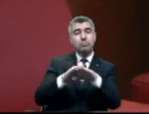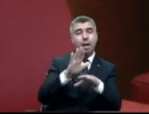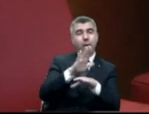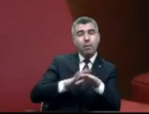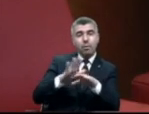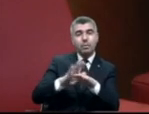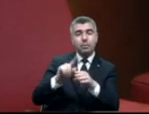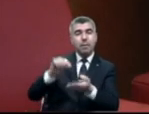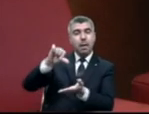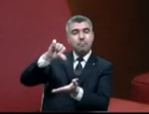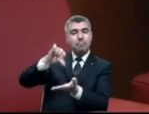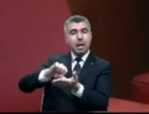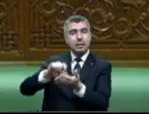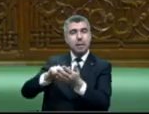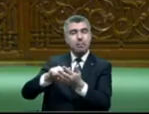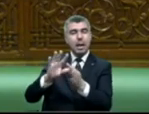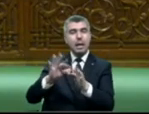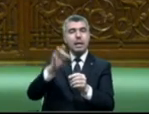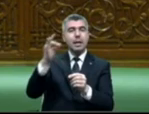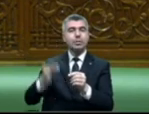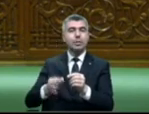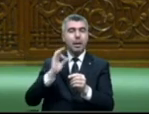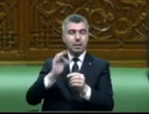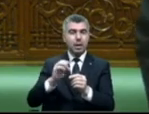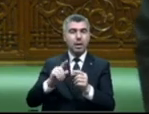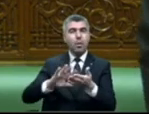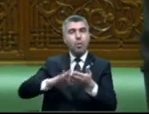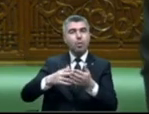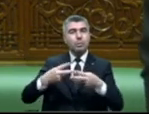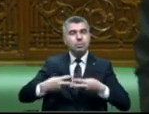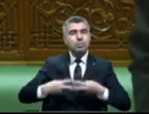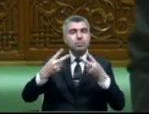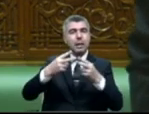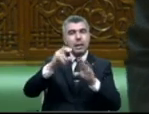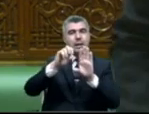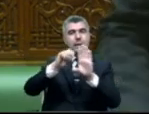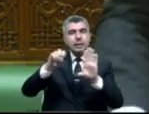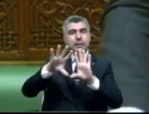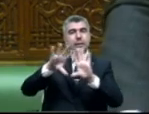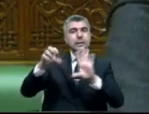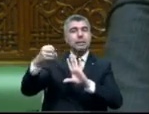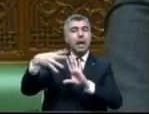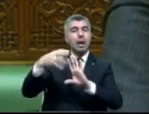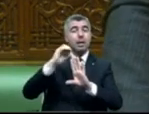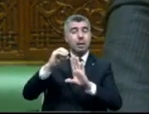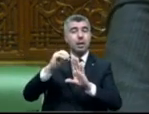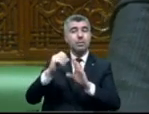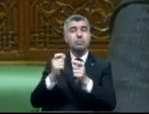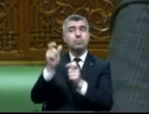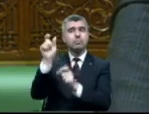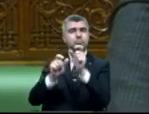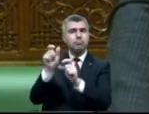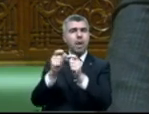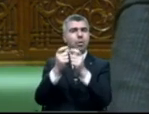الكاملة للمركزية الإنتاج، خاصة فيما يتعلق بضخ فائض الطاقة وإعطاء فرص للاستثمار لفائدة أطراف